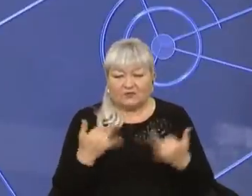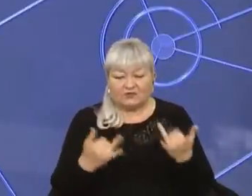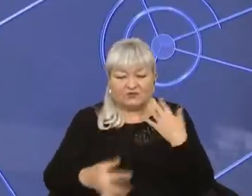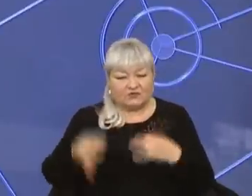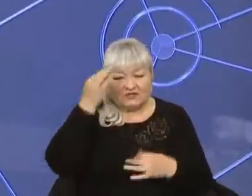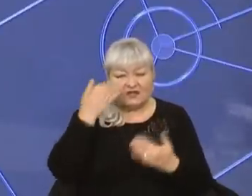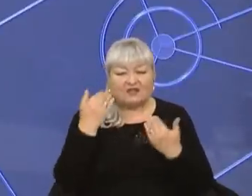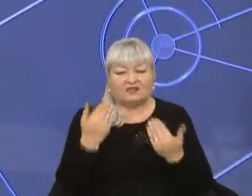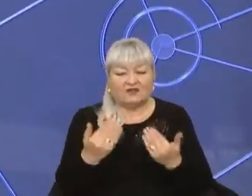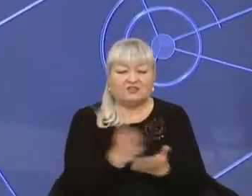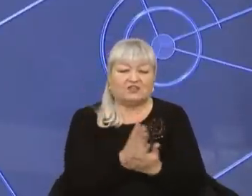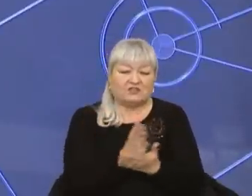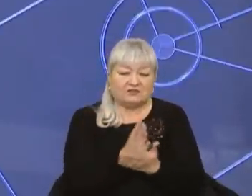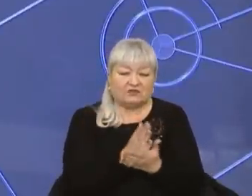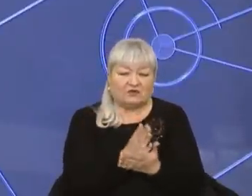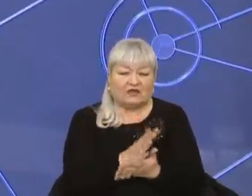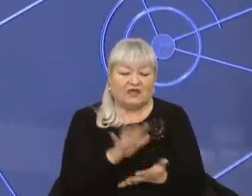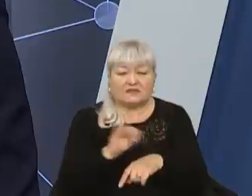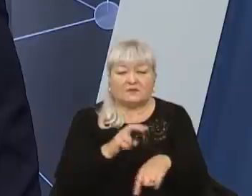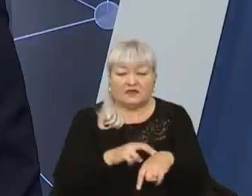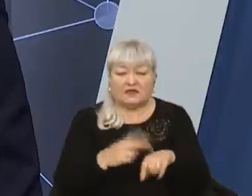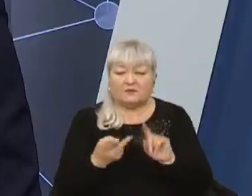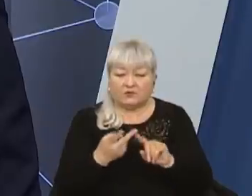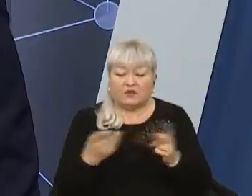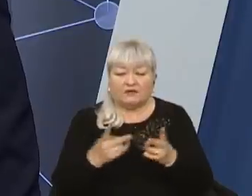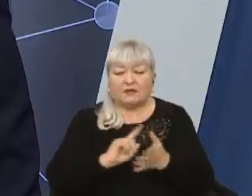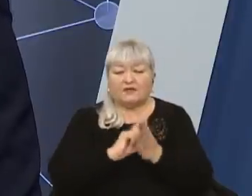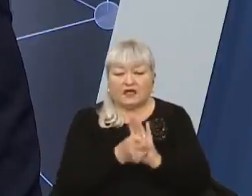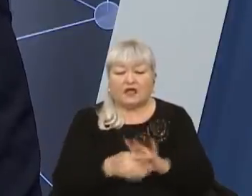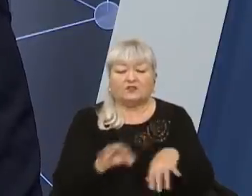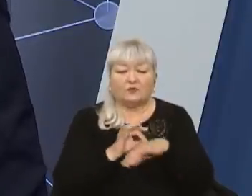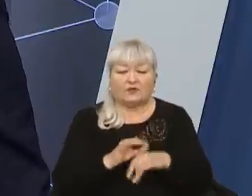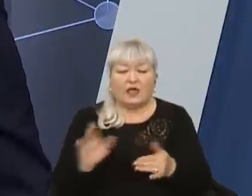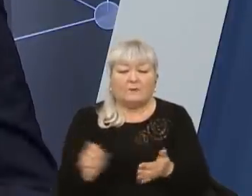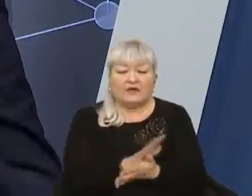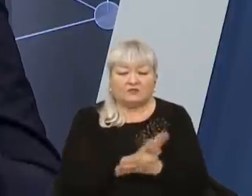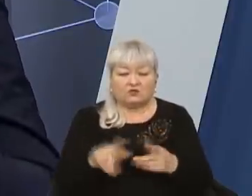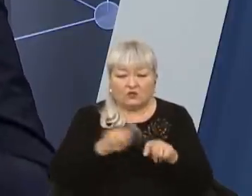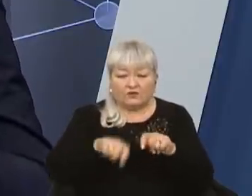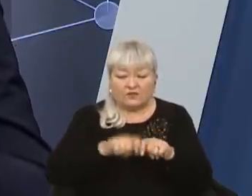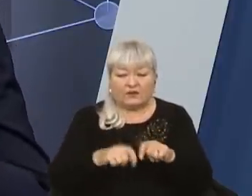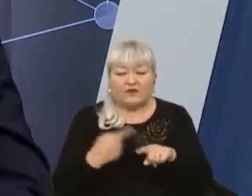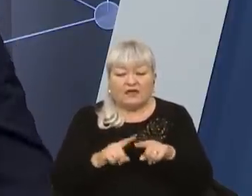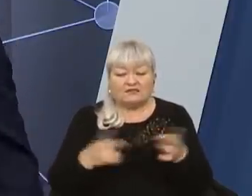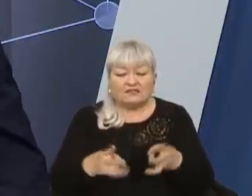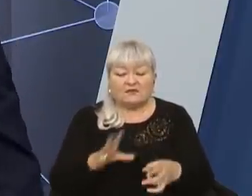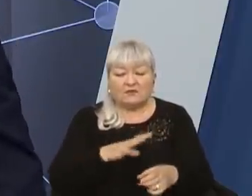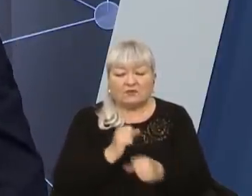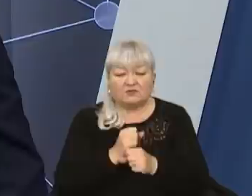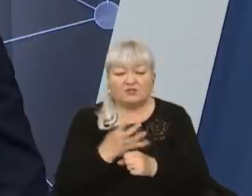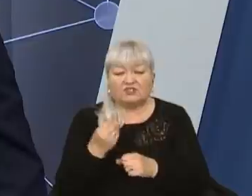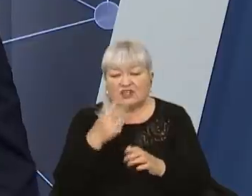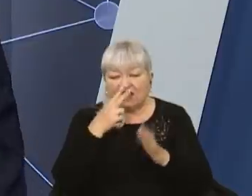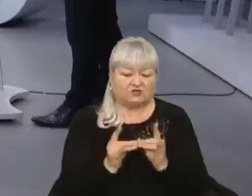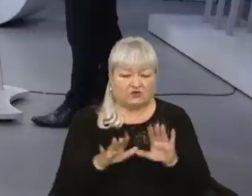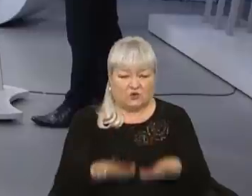ваші заслуги в сміттєвій блокаді, про це всі знають. Треба негайно провести безкоштовне тестування, це треба було зробити ще